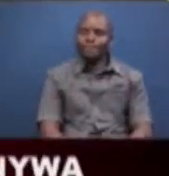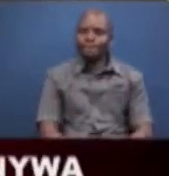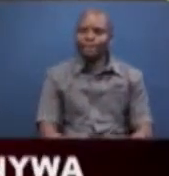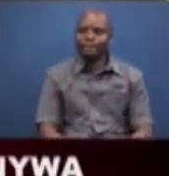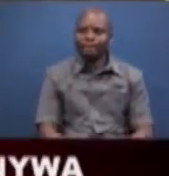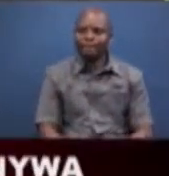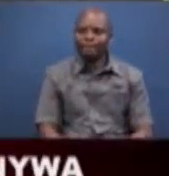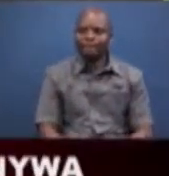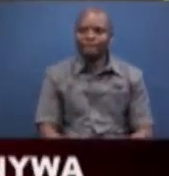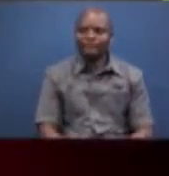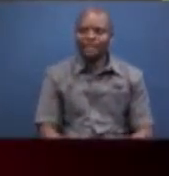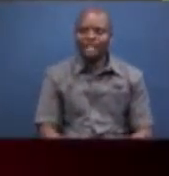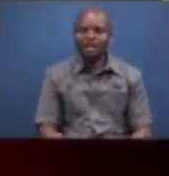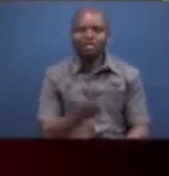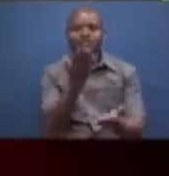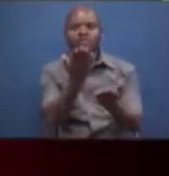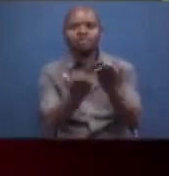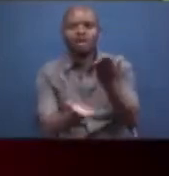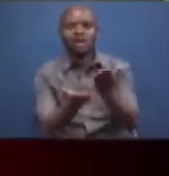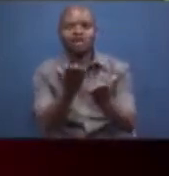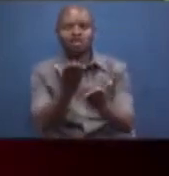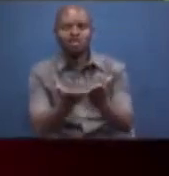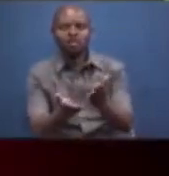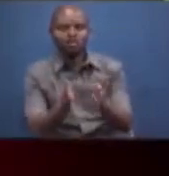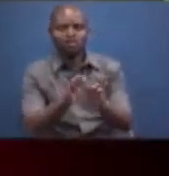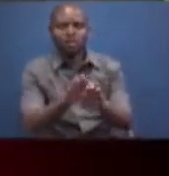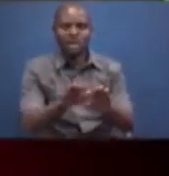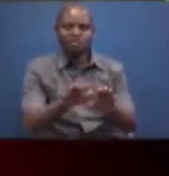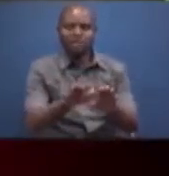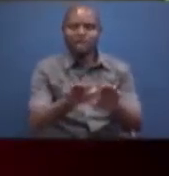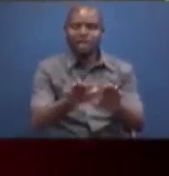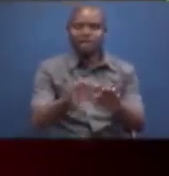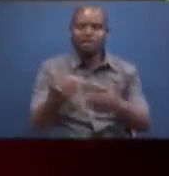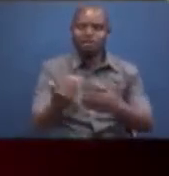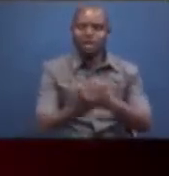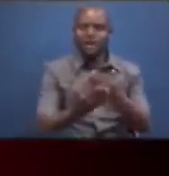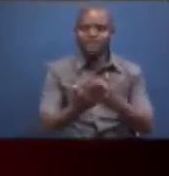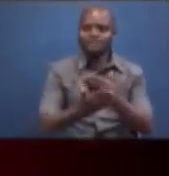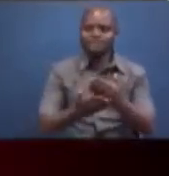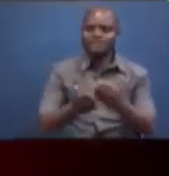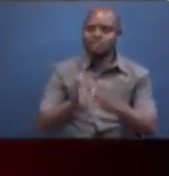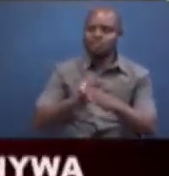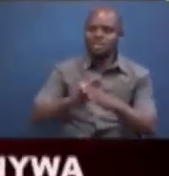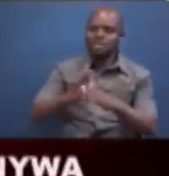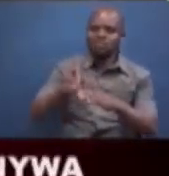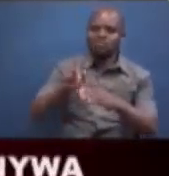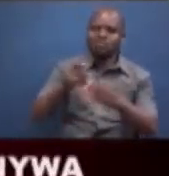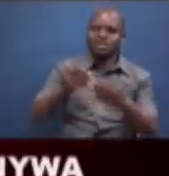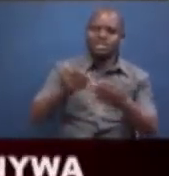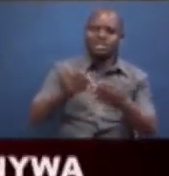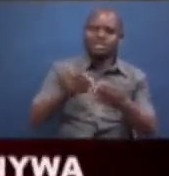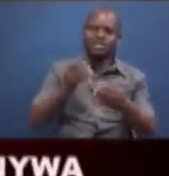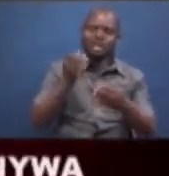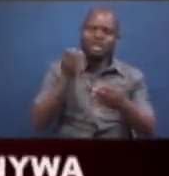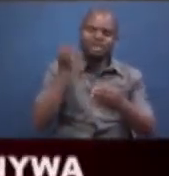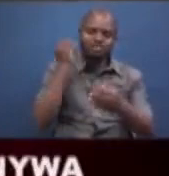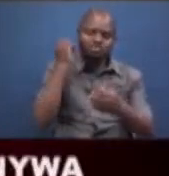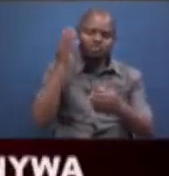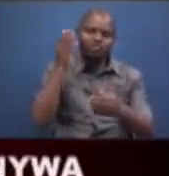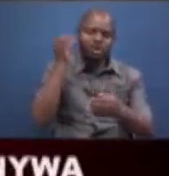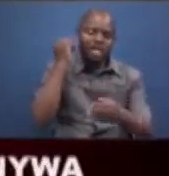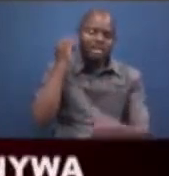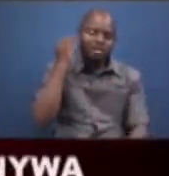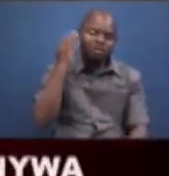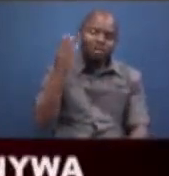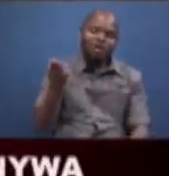Viwango vya usalama na ubora wa maji lazima iboreke ili wananchi na watumiaji wasiugue.